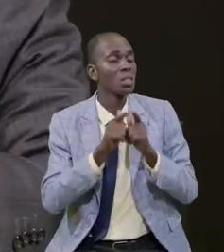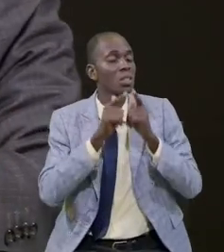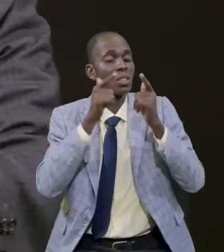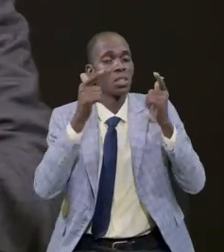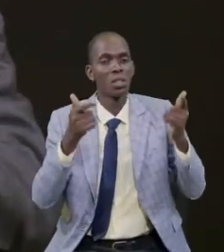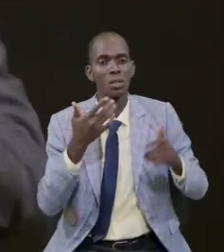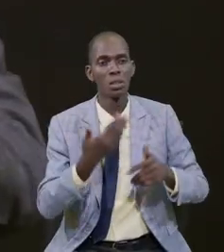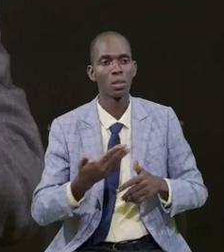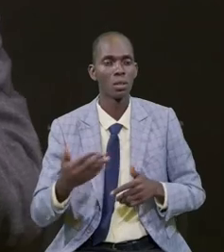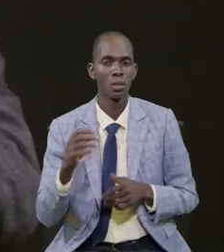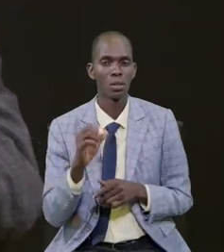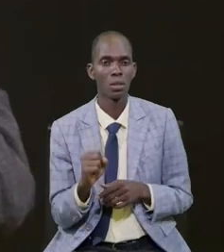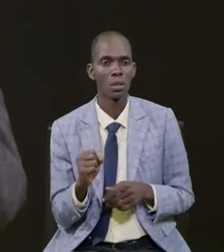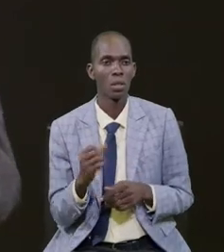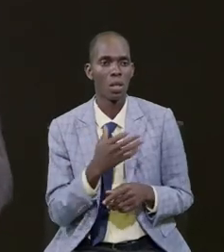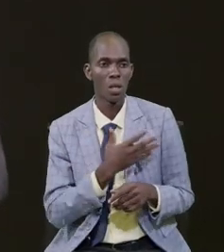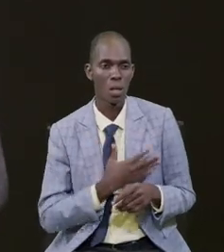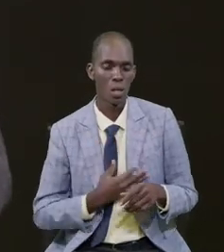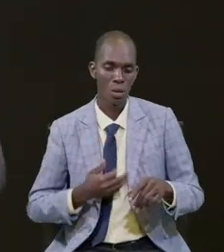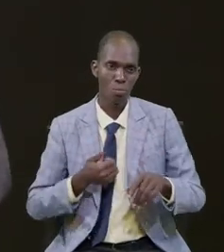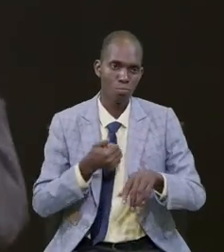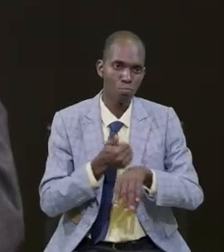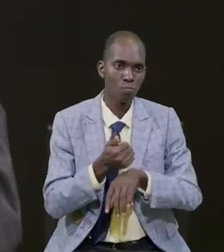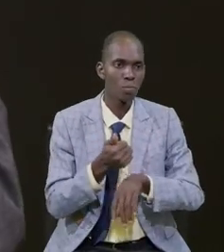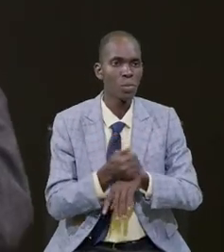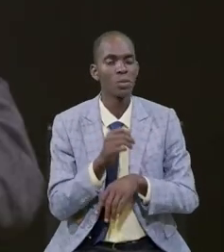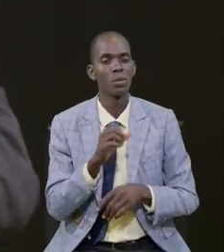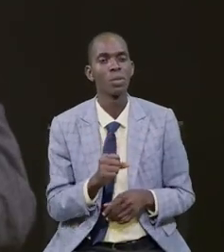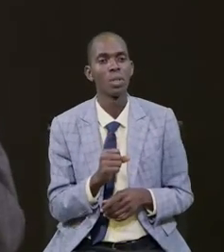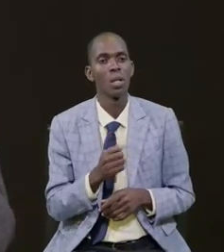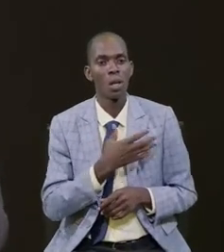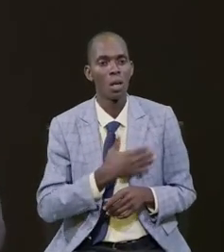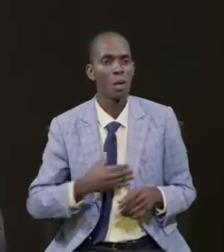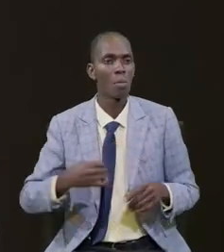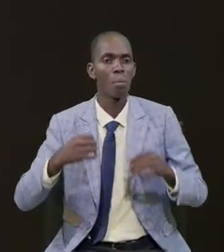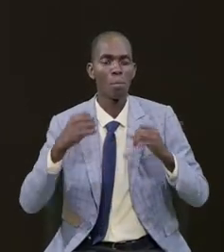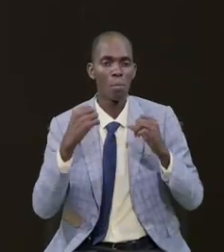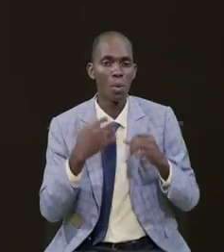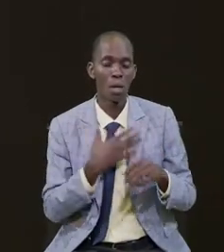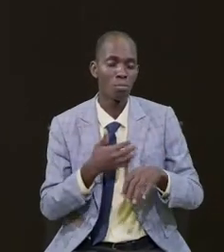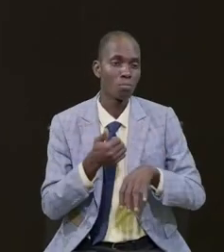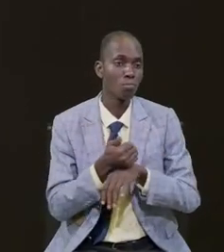des paroles arrogantes et des blasphèmes.